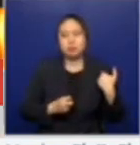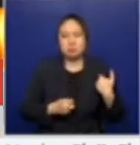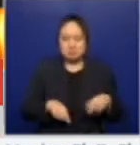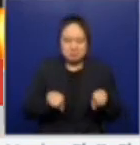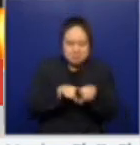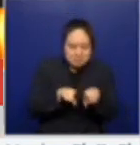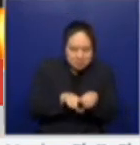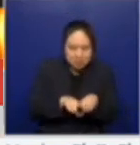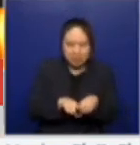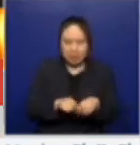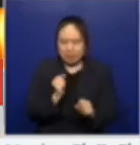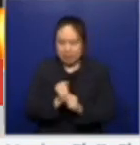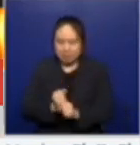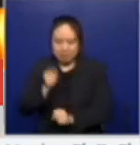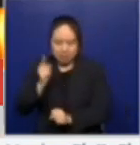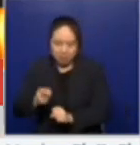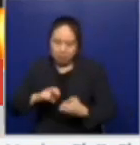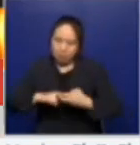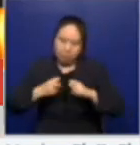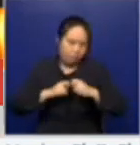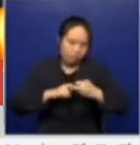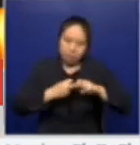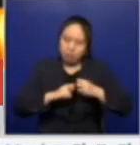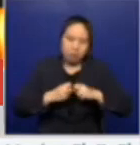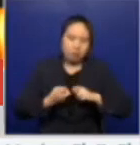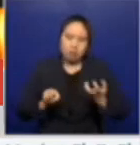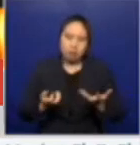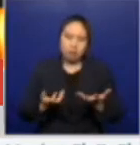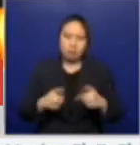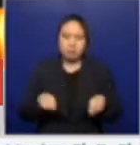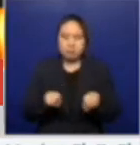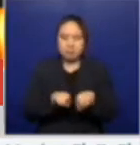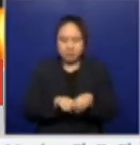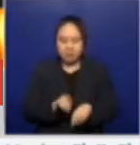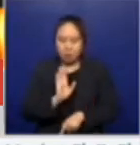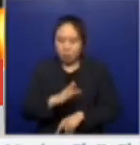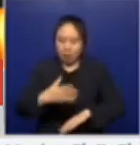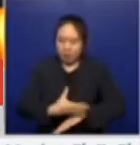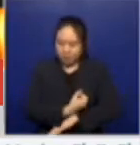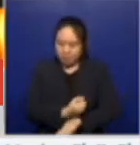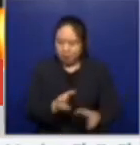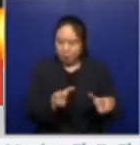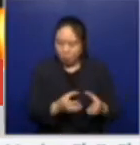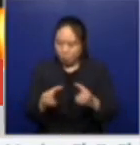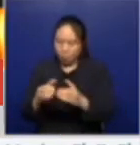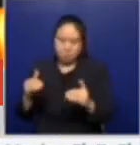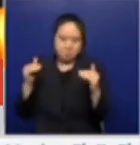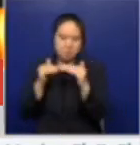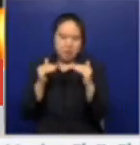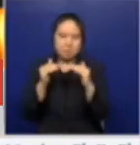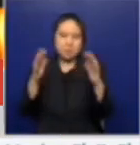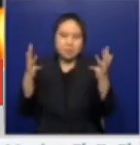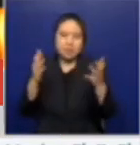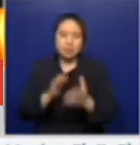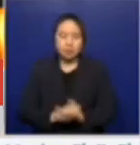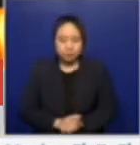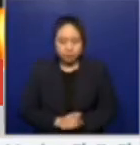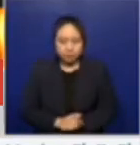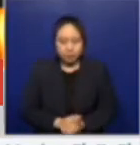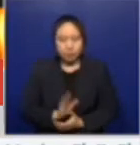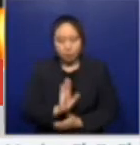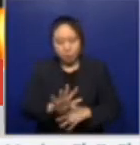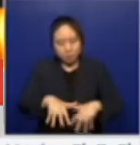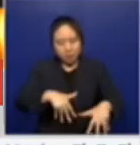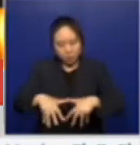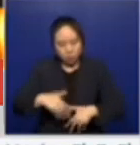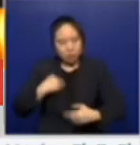ากในทางปฏิบัติเกิดความไม่เป็นธรรมแก่พรรคการเมืองไม่สะท้อนเจตนารมณ์ของประชาชนในการ